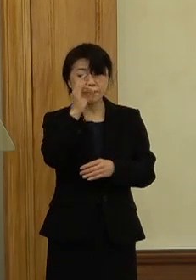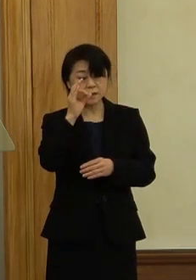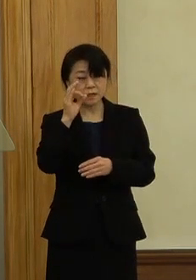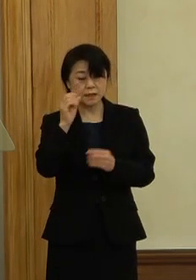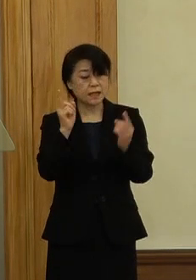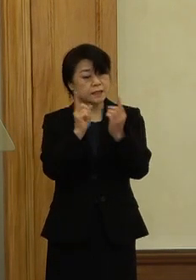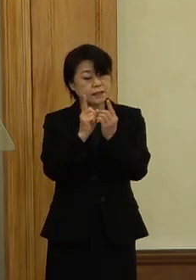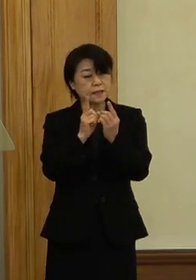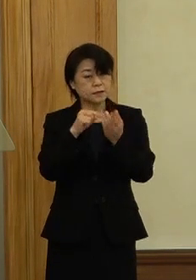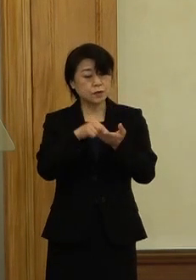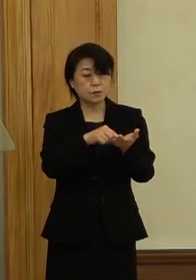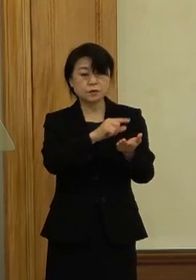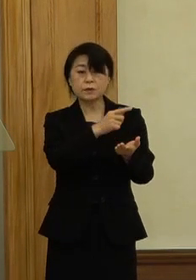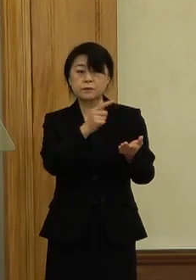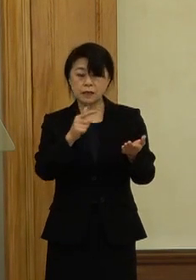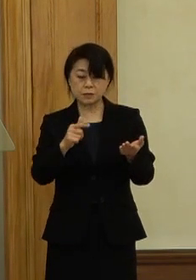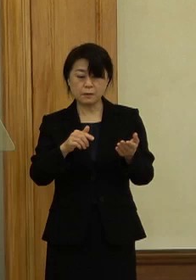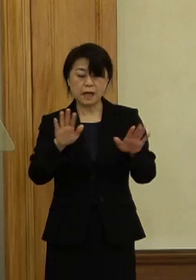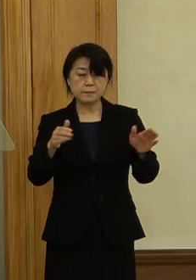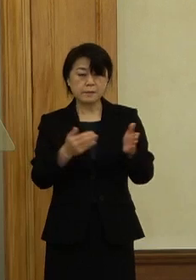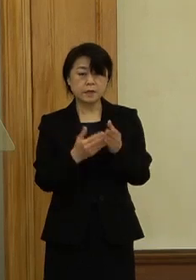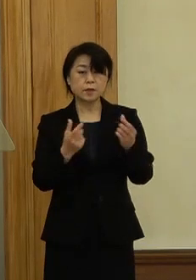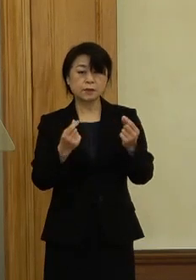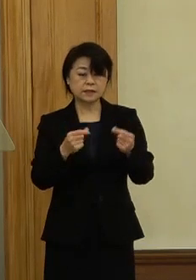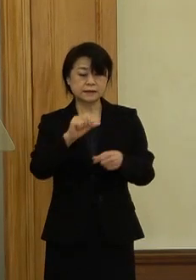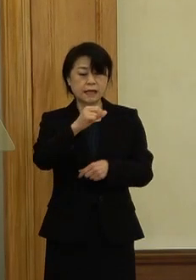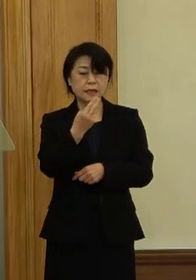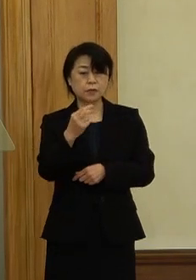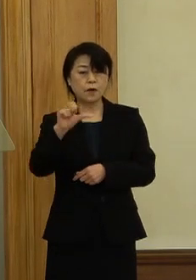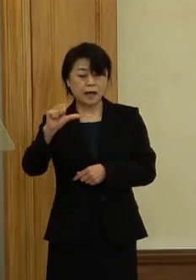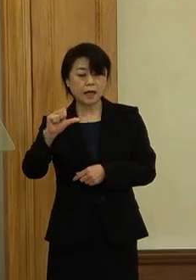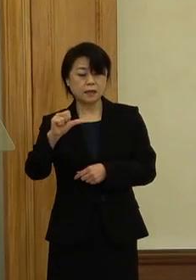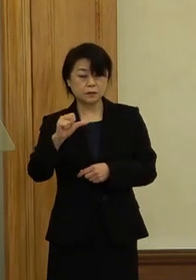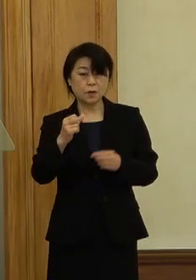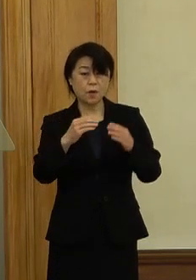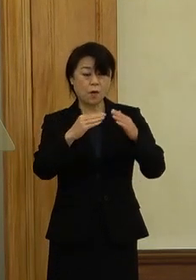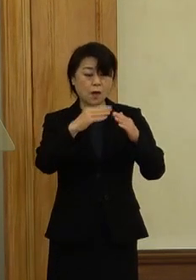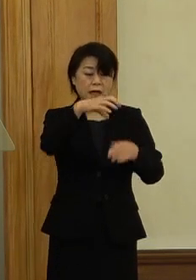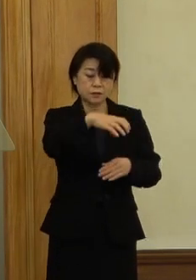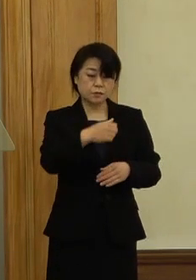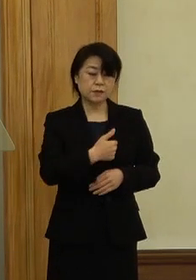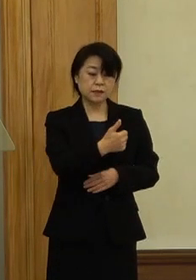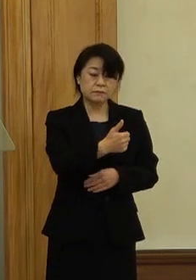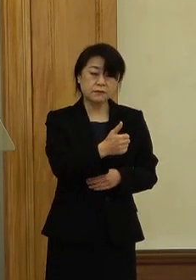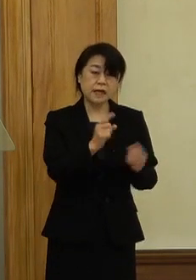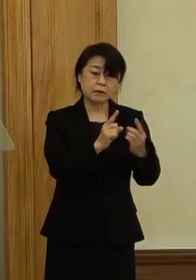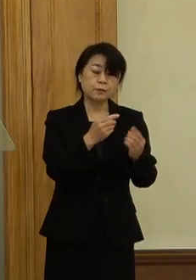し込みはこれまで通りアドアの閲覧会場に足を運んでいただいてもできます。